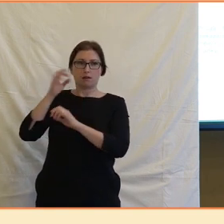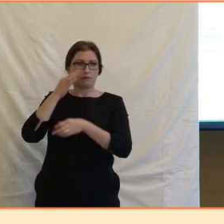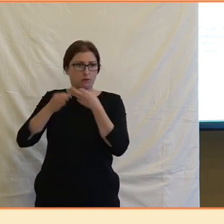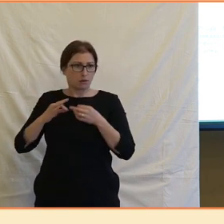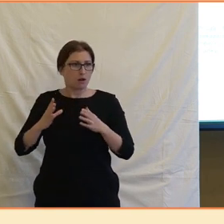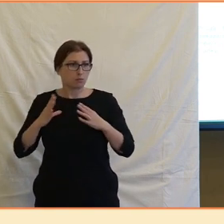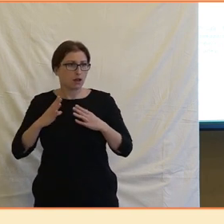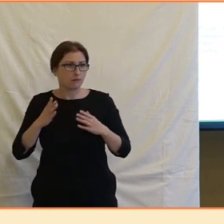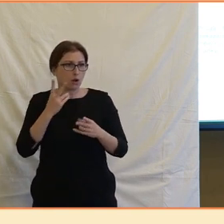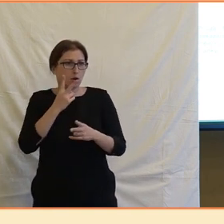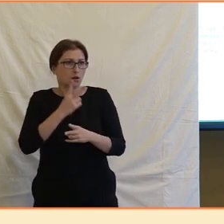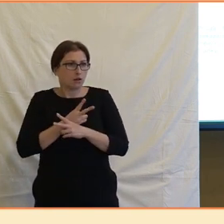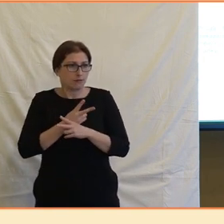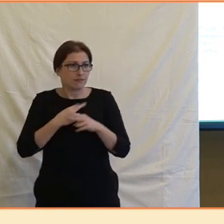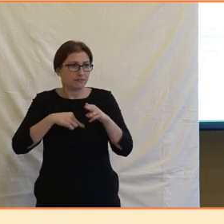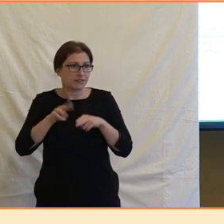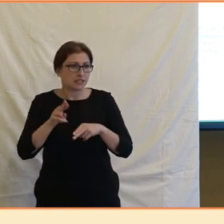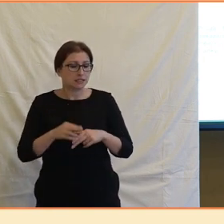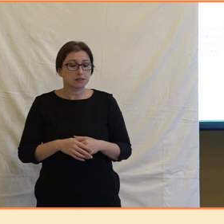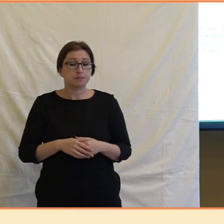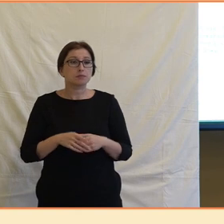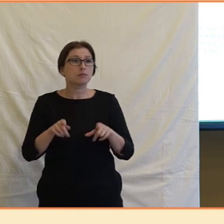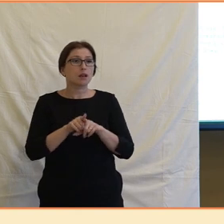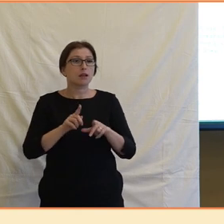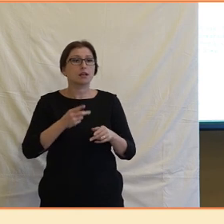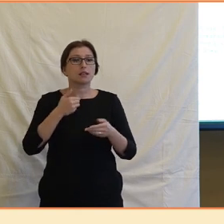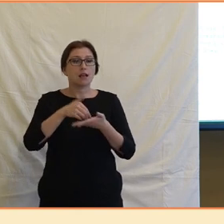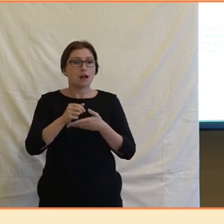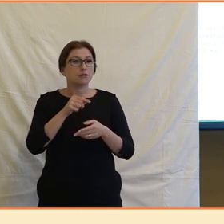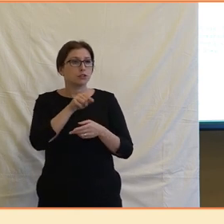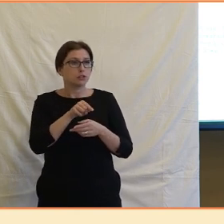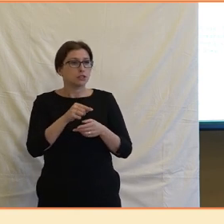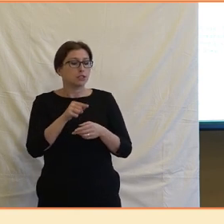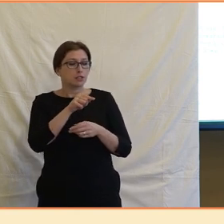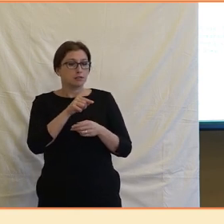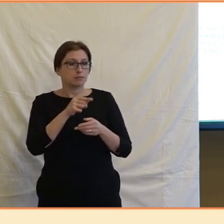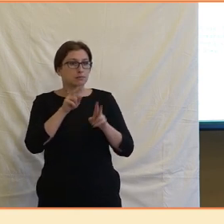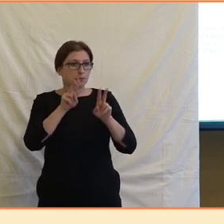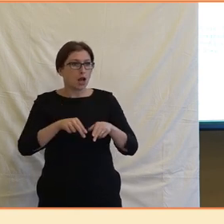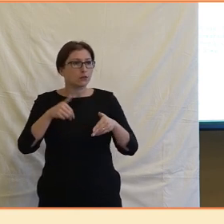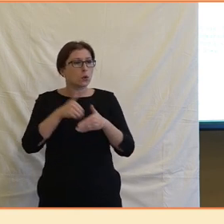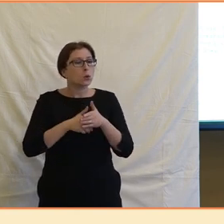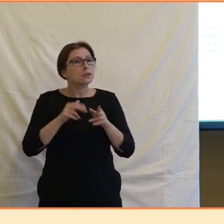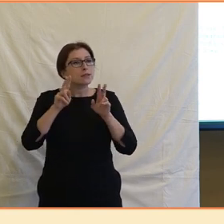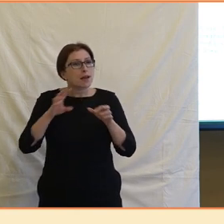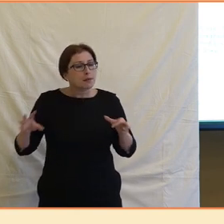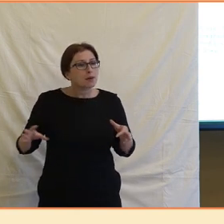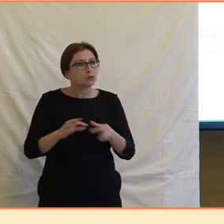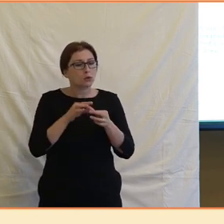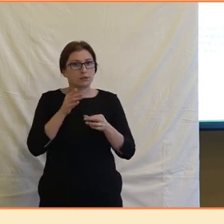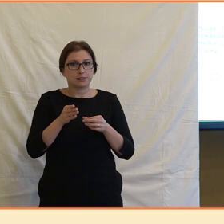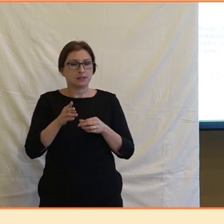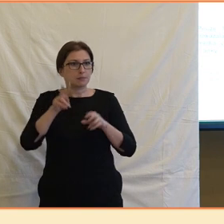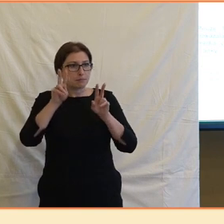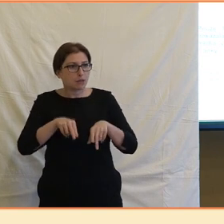informací. A dalším právem dotčeným je právo na spravedlivé zacházení, tedy na nediskriminaci, jak o